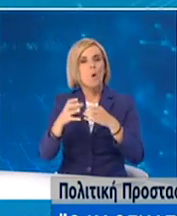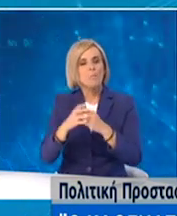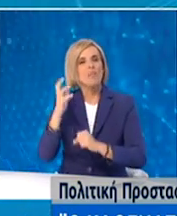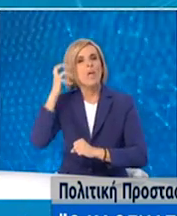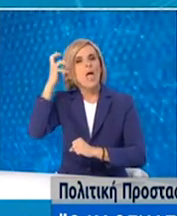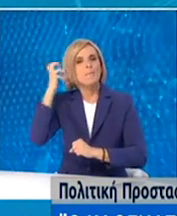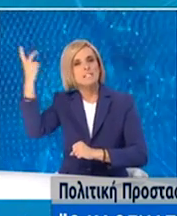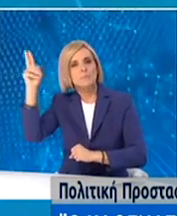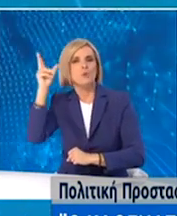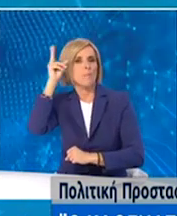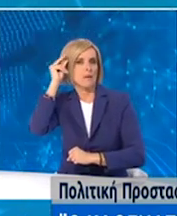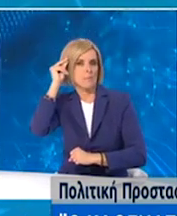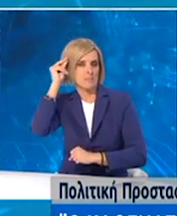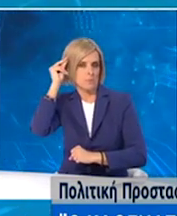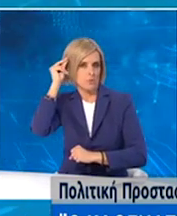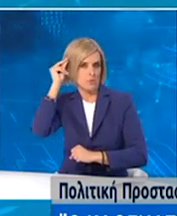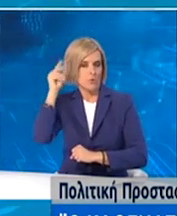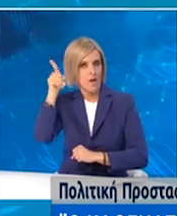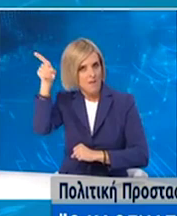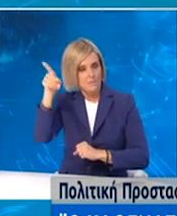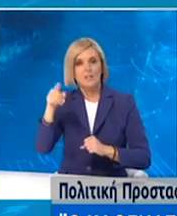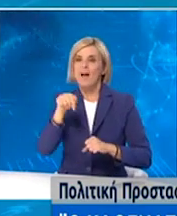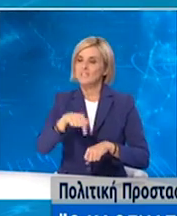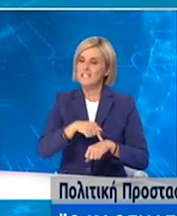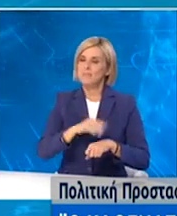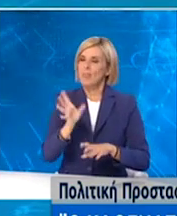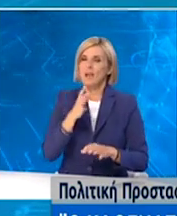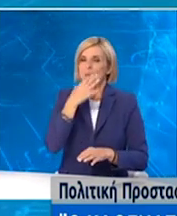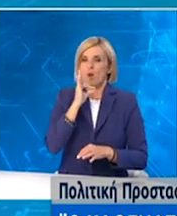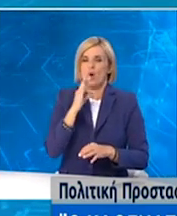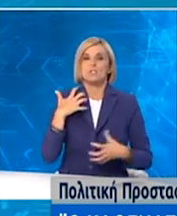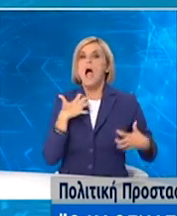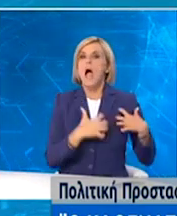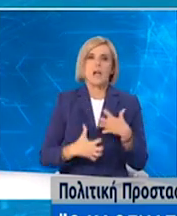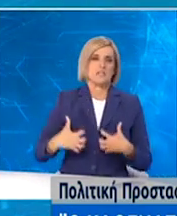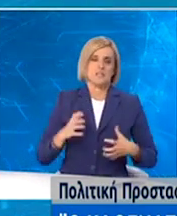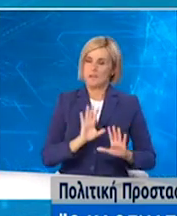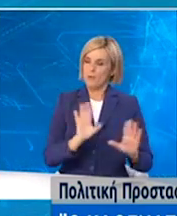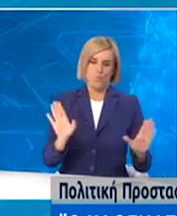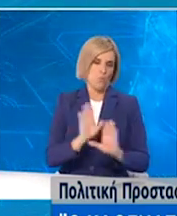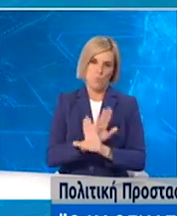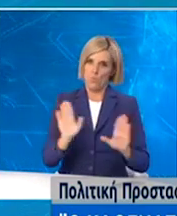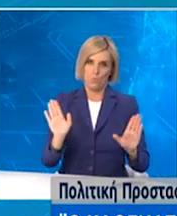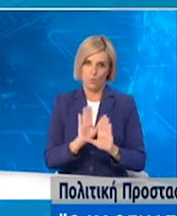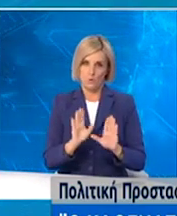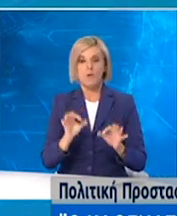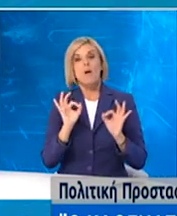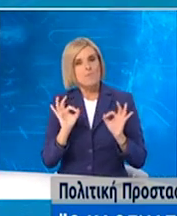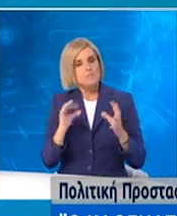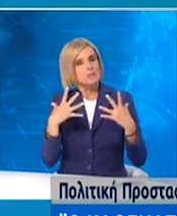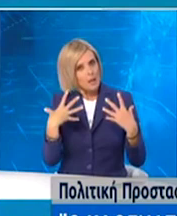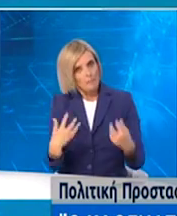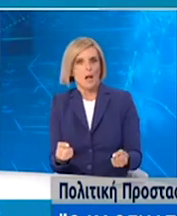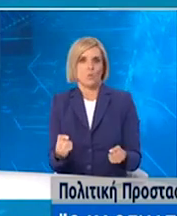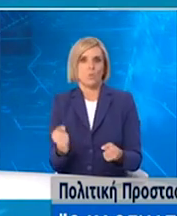Δεν υπάρχει αυτή τη στιγμή κάποιος λόγος πανικού ή μεγάλης ανησυχίας. Θα είδατε ότι εύλογα είναι